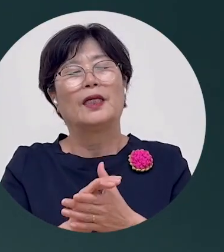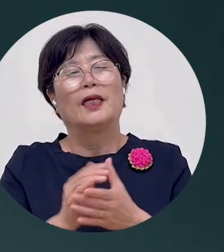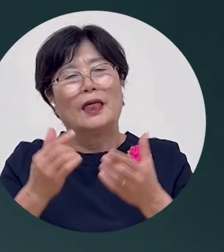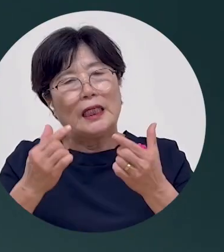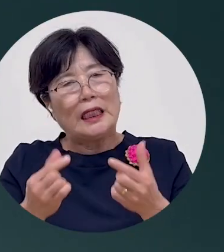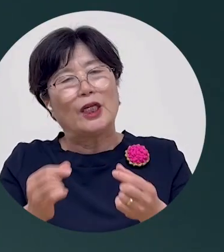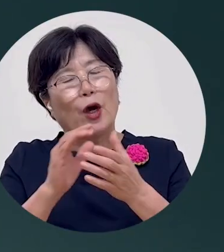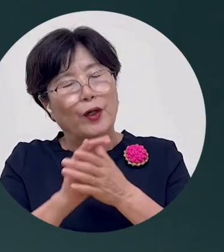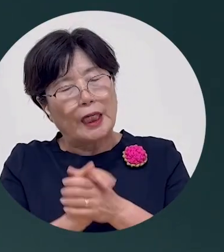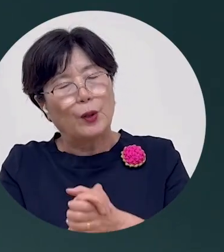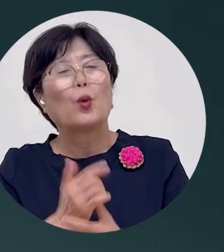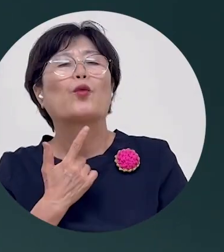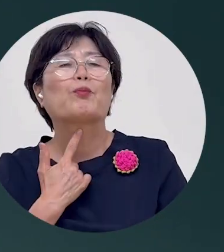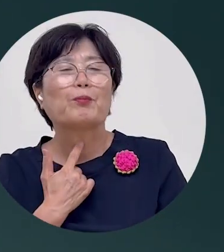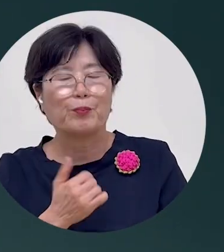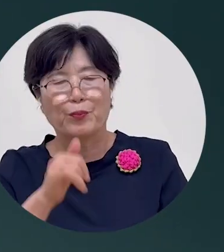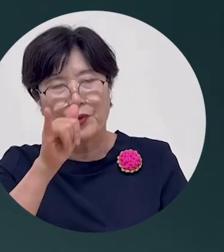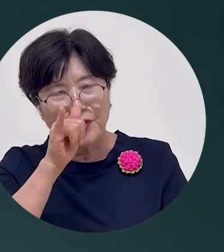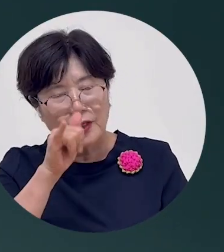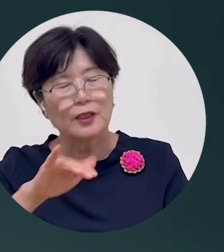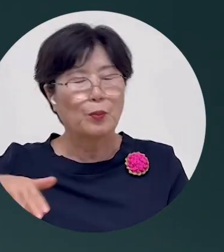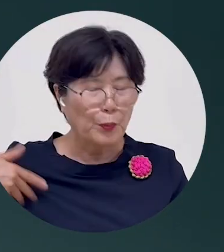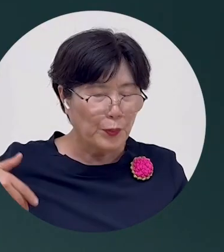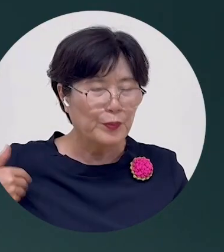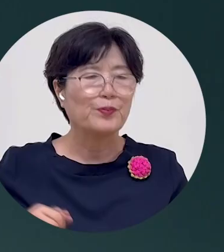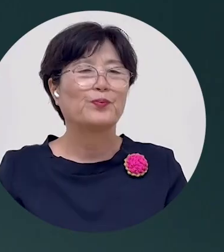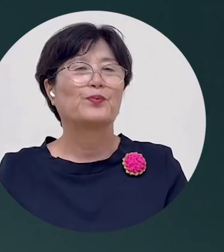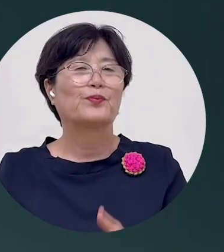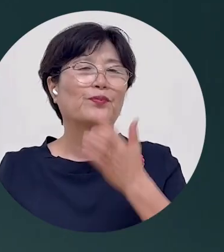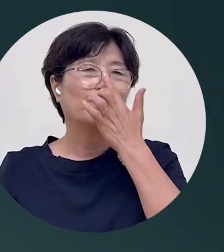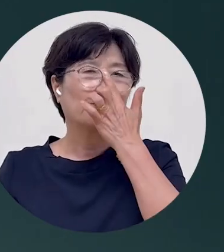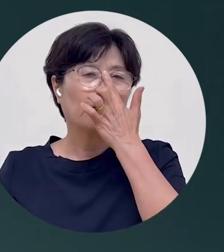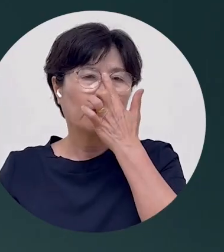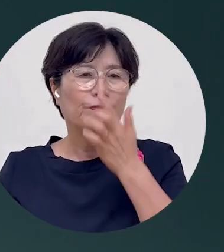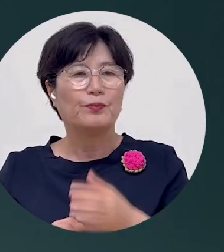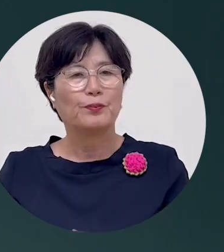이런 기도를 해보신 적이 있는지 모르겠습니다.